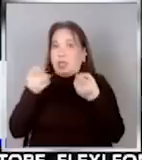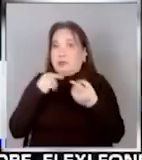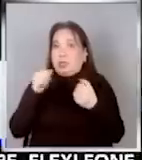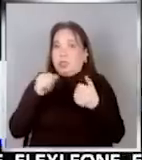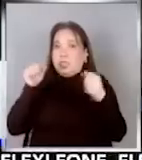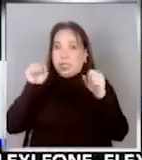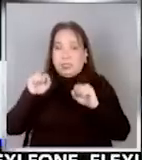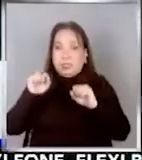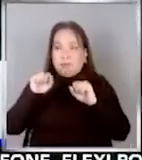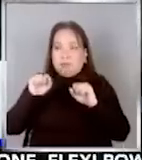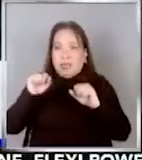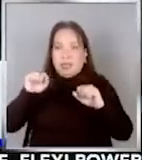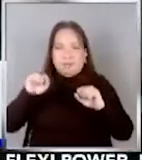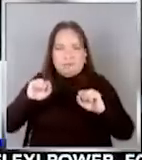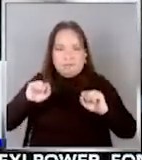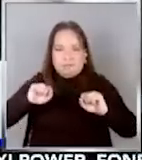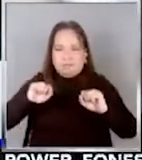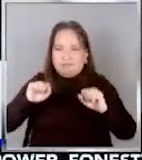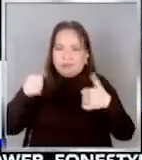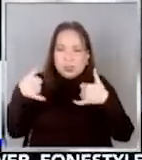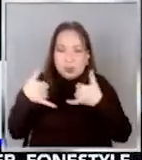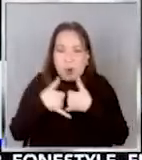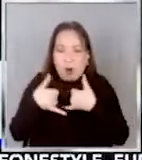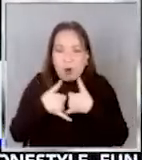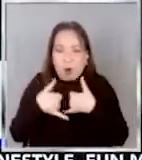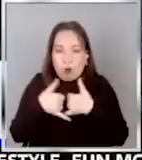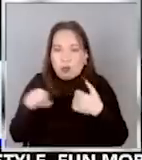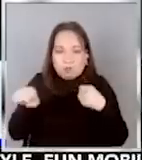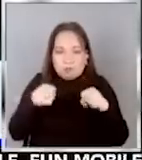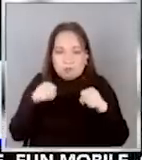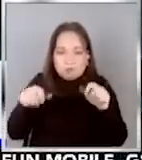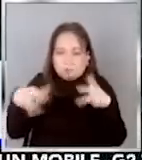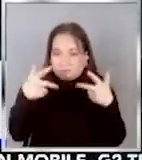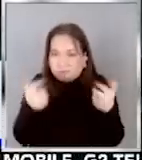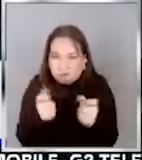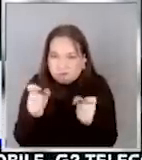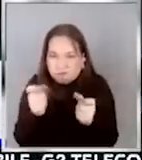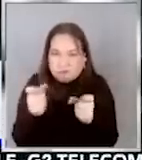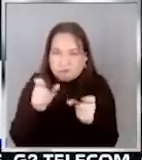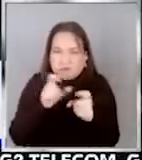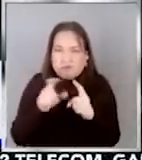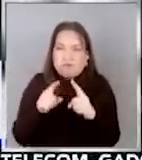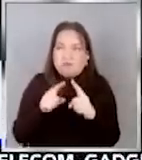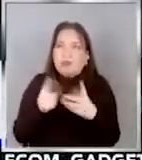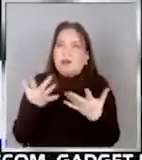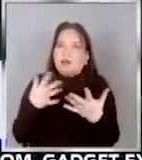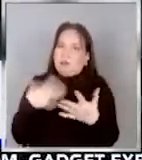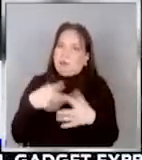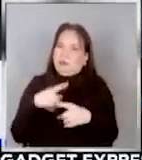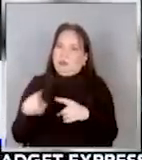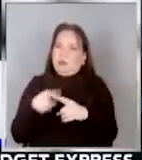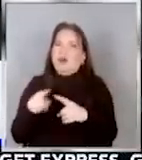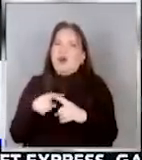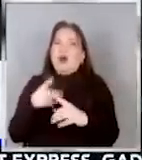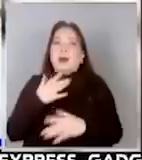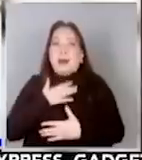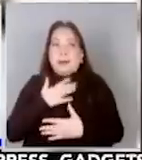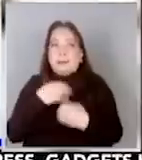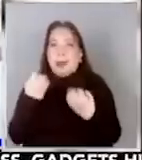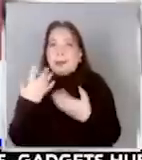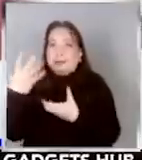an esports event. So I'm just very happy and very proud of the turnouts ng NIRED Esports Cup Season